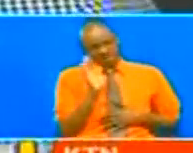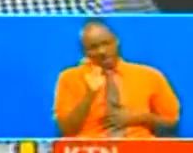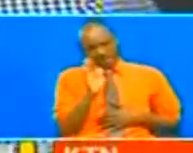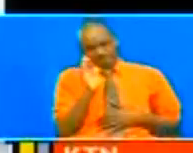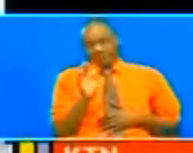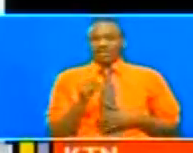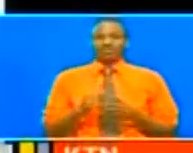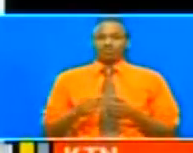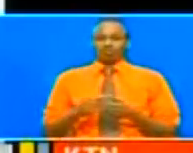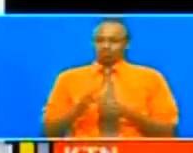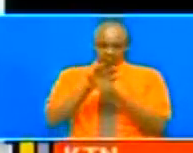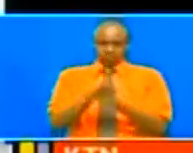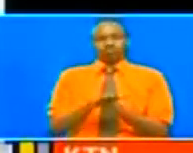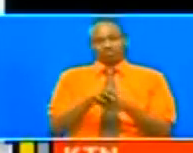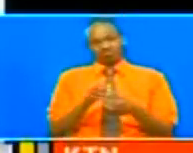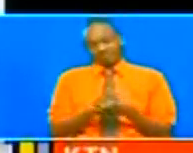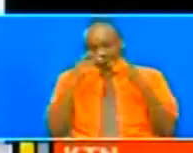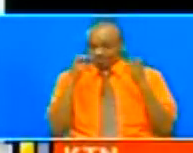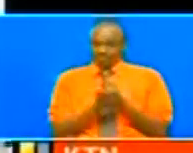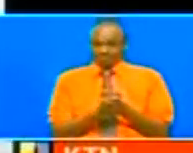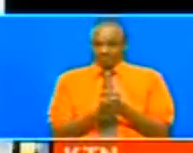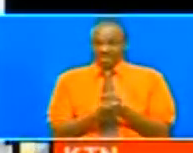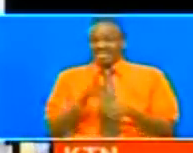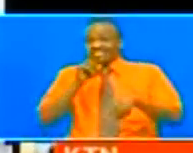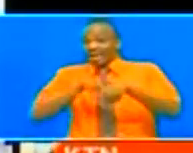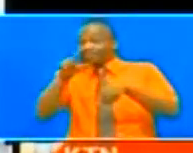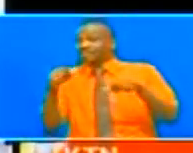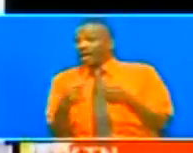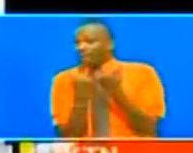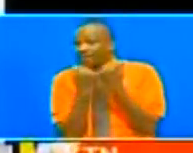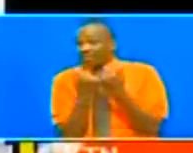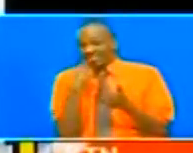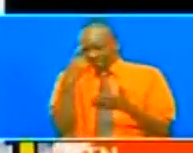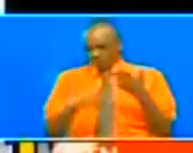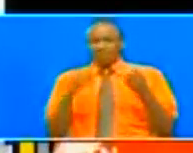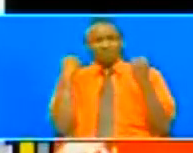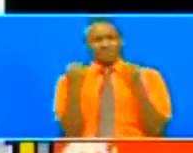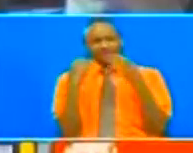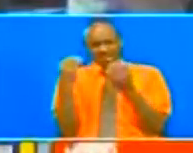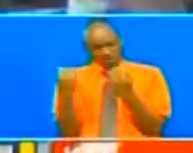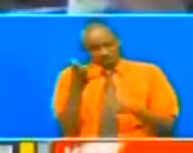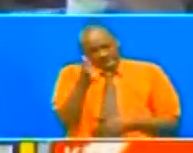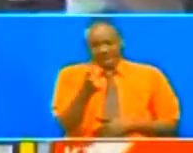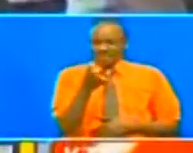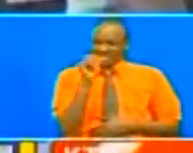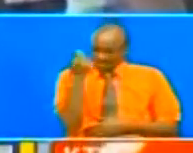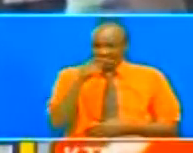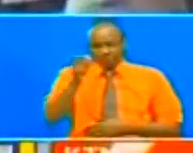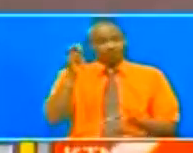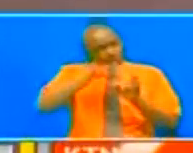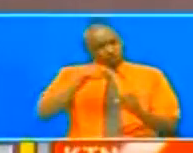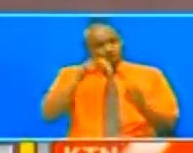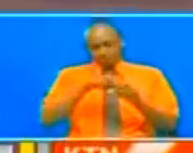wakipambana na hawa. Hatua ya Nkaiseri imebuka baada ya ripoti kwamba idadi kubwa ya vijana hapa nchini wamekuwa kijiunga na